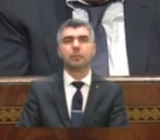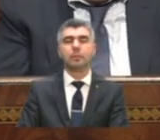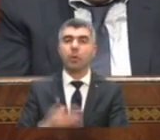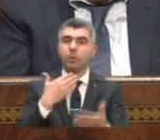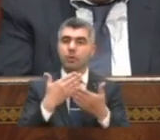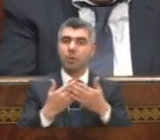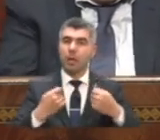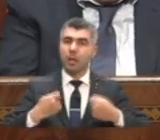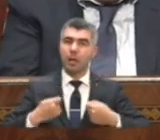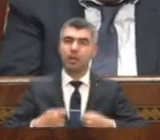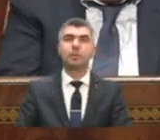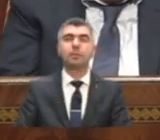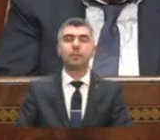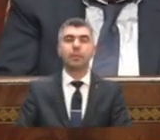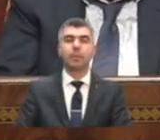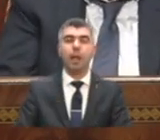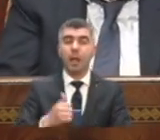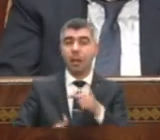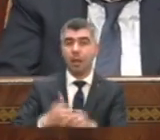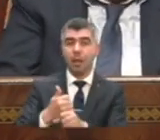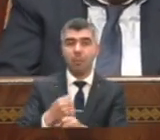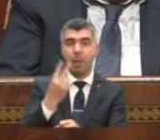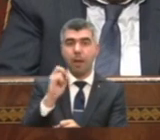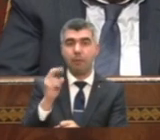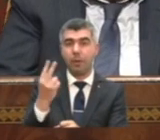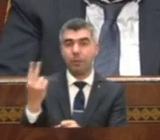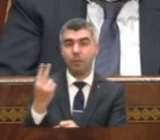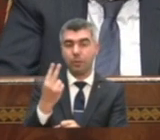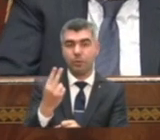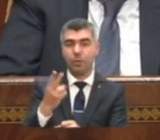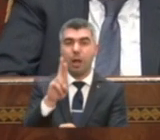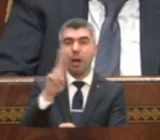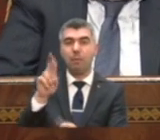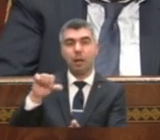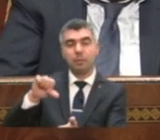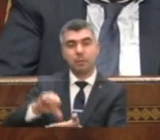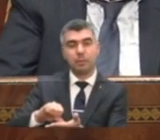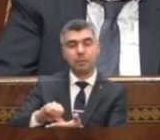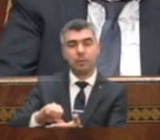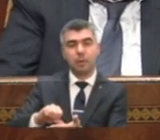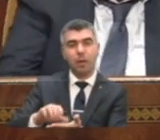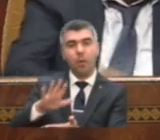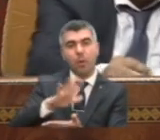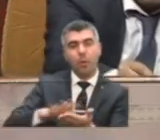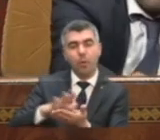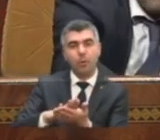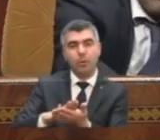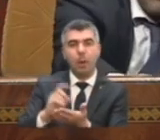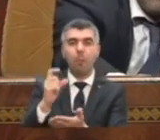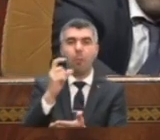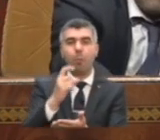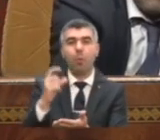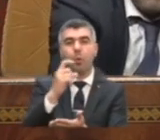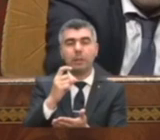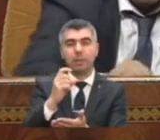شكرا سيد الرئيس. سنة 2022 جعلت من مدينة الرباط عاصمة الثقافة في العالم الإسلامي